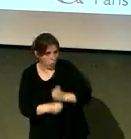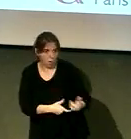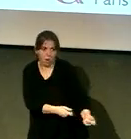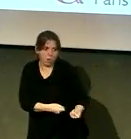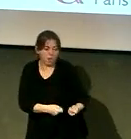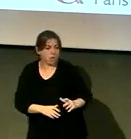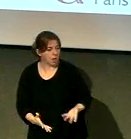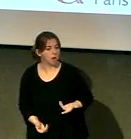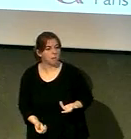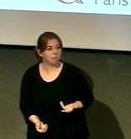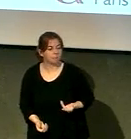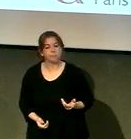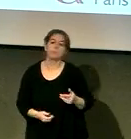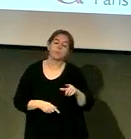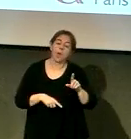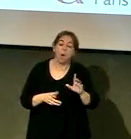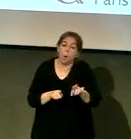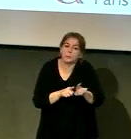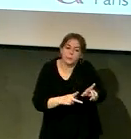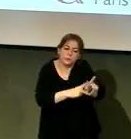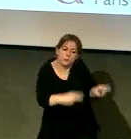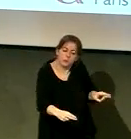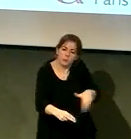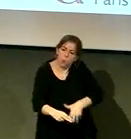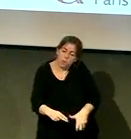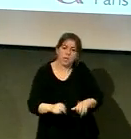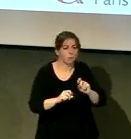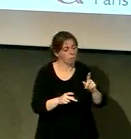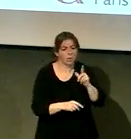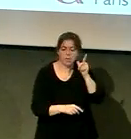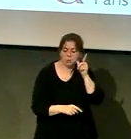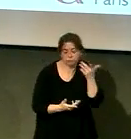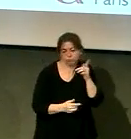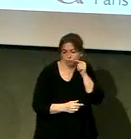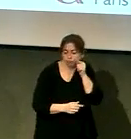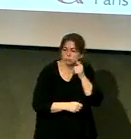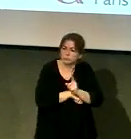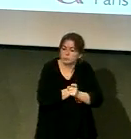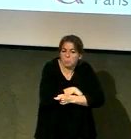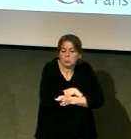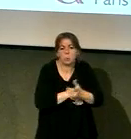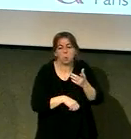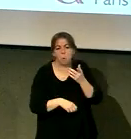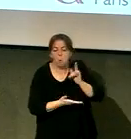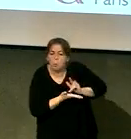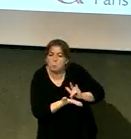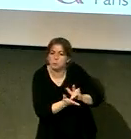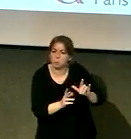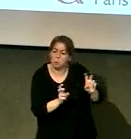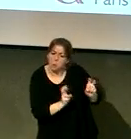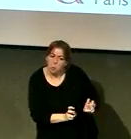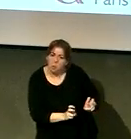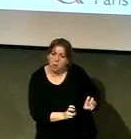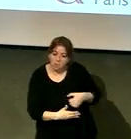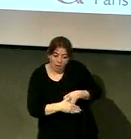la consommation, mais une fois que le bébé il est né, ça reprend la consommation très importante. Et on voit que la femme,